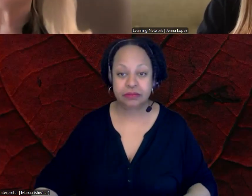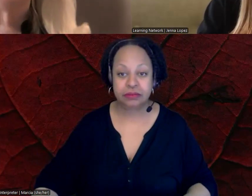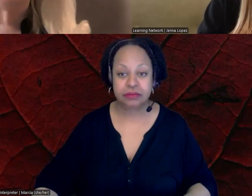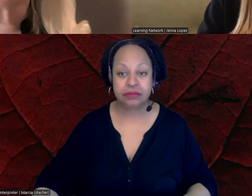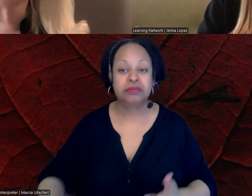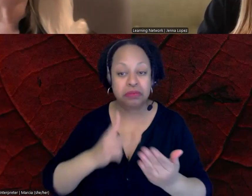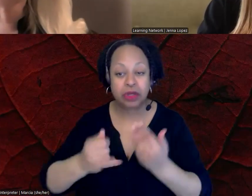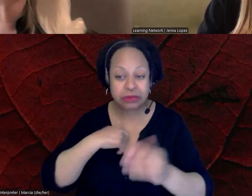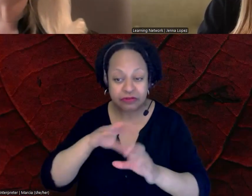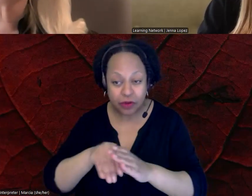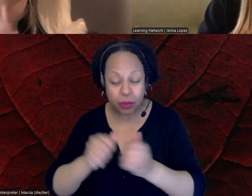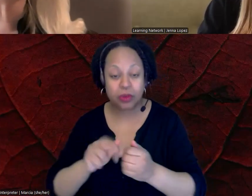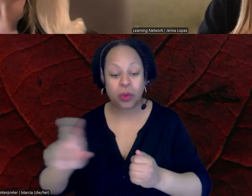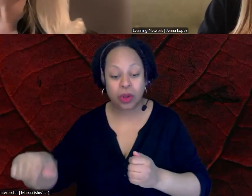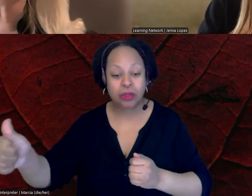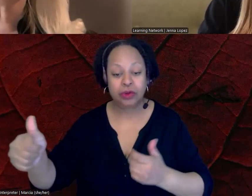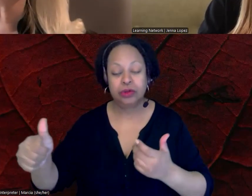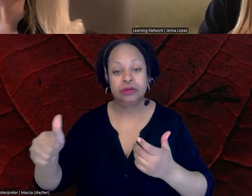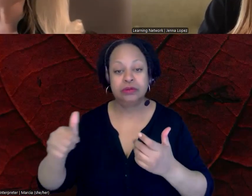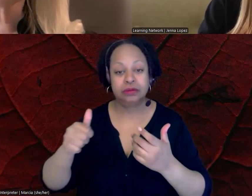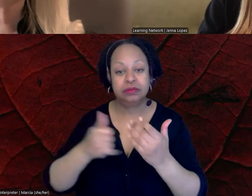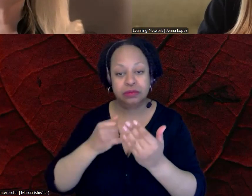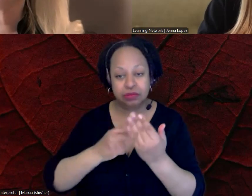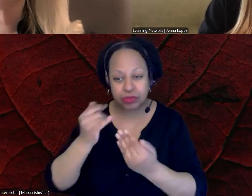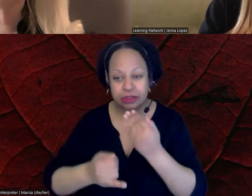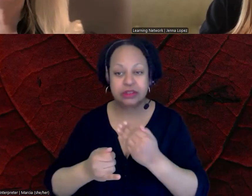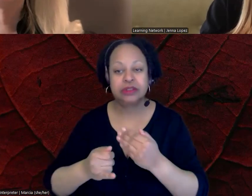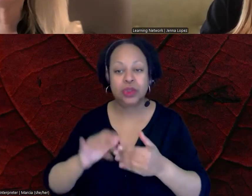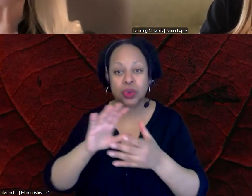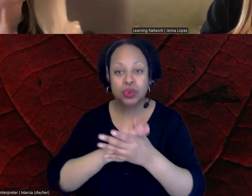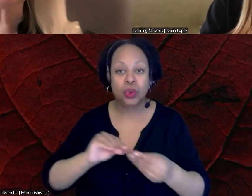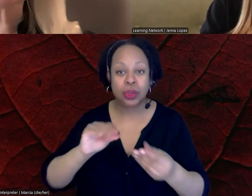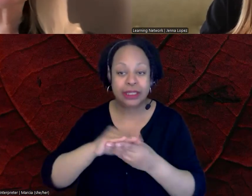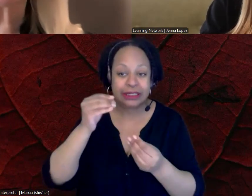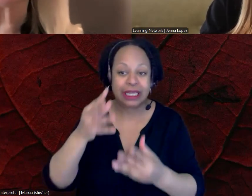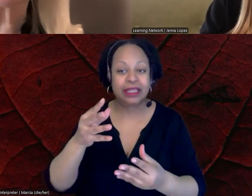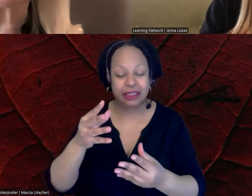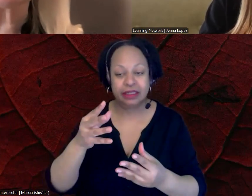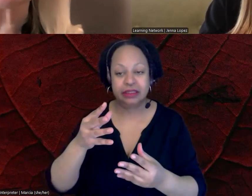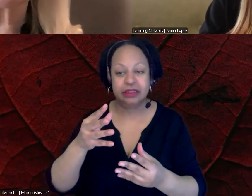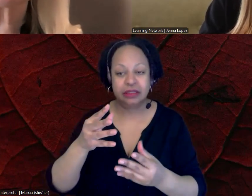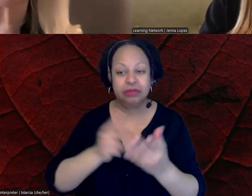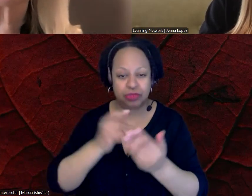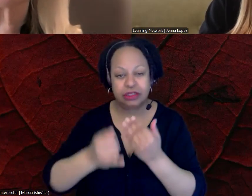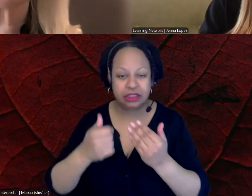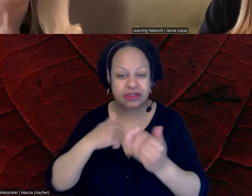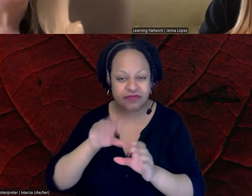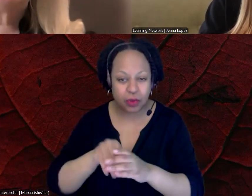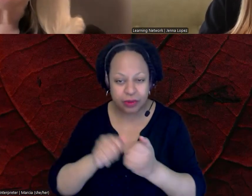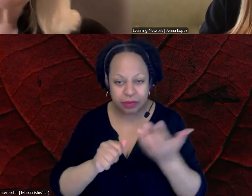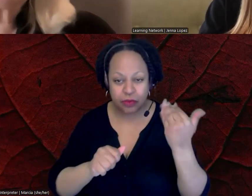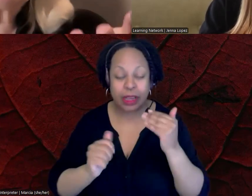à d'autres projets où il y a de la narration, où on travaille avec des aidants adultes auprès des